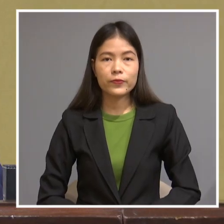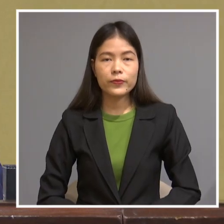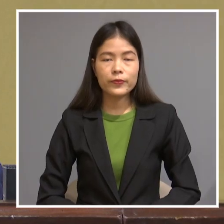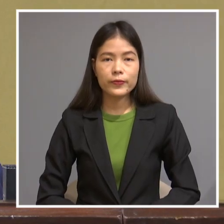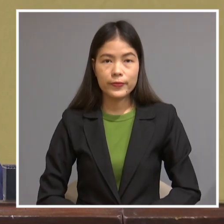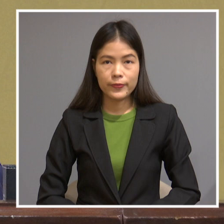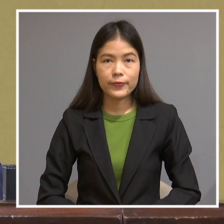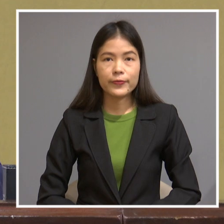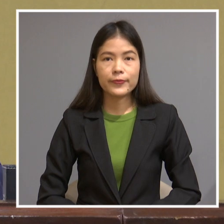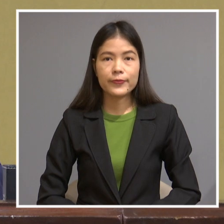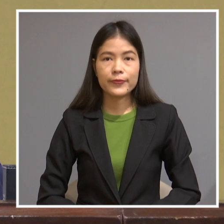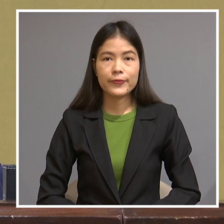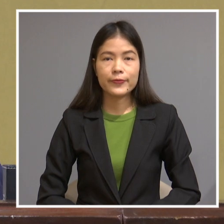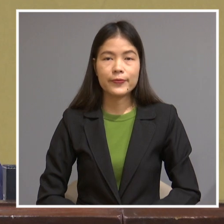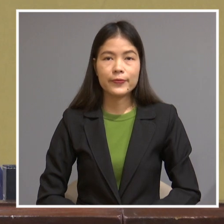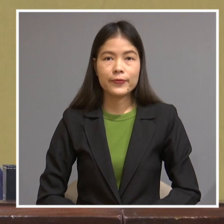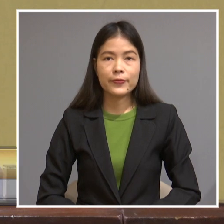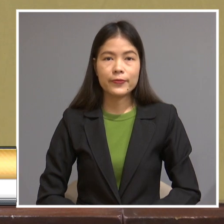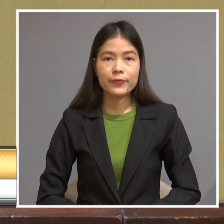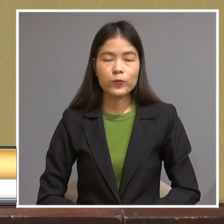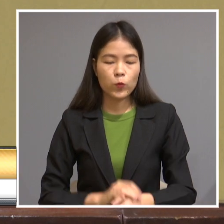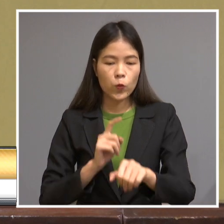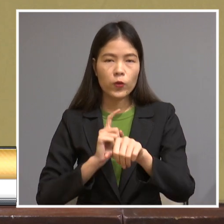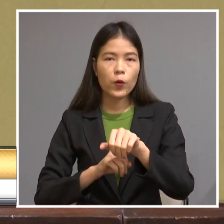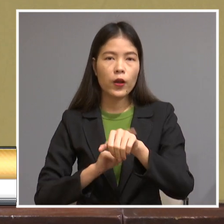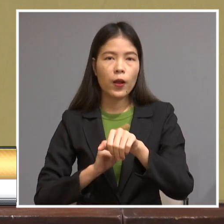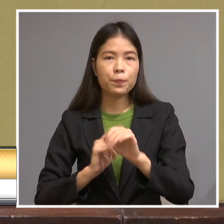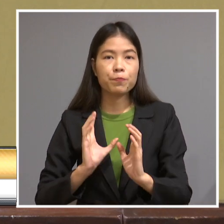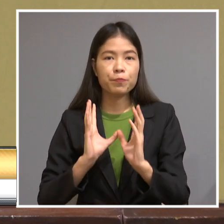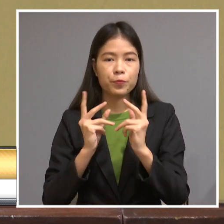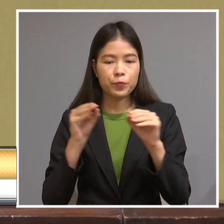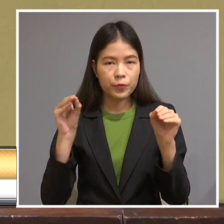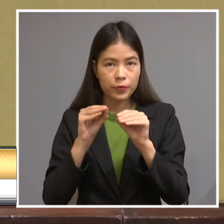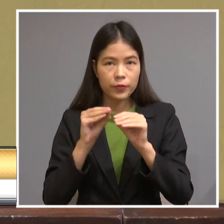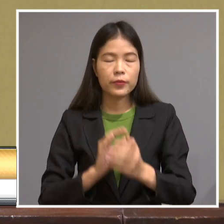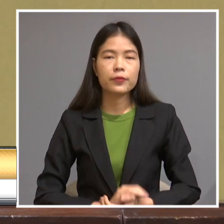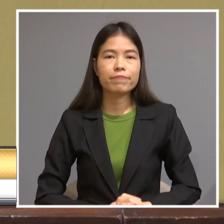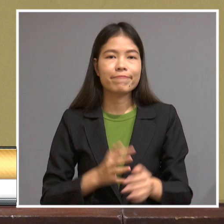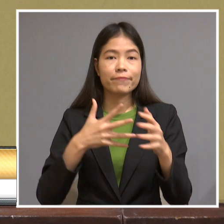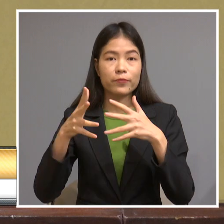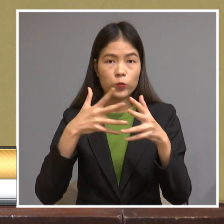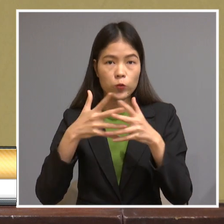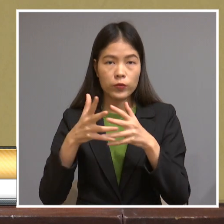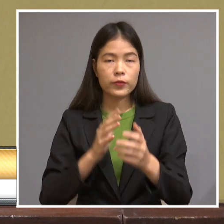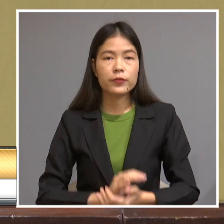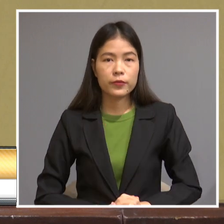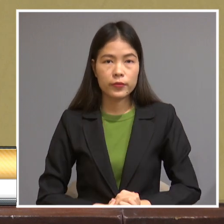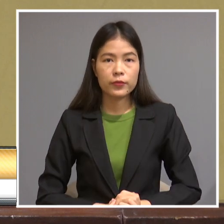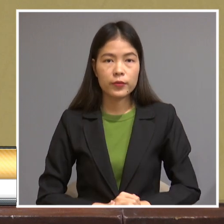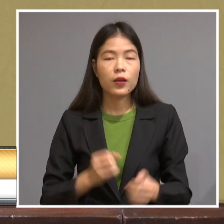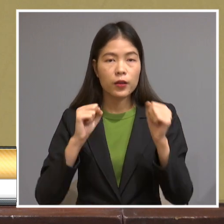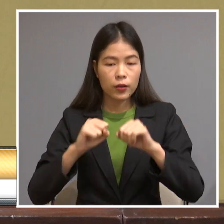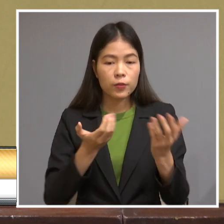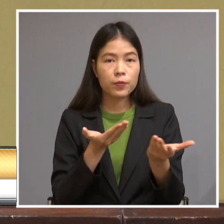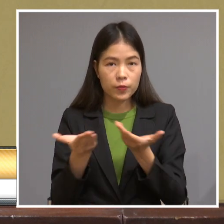เวลาท่ผู้ถามก็จะหมดพอดีนะครับ จะไมเปไรครัผมริยาต thằng ลำตี ว่าการกษมะัี่